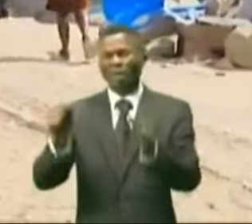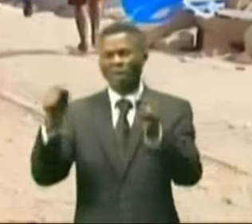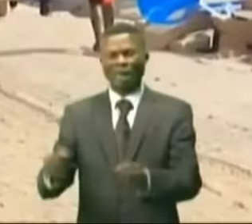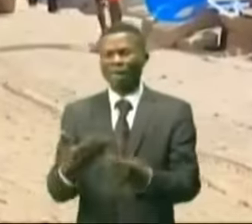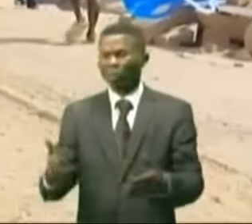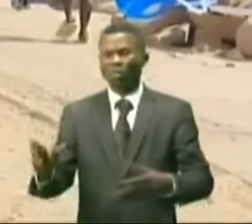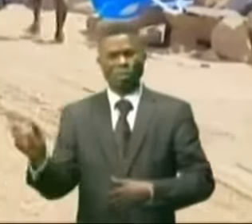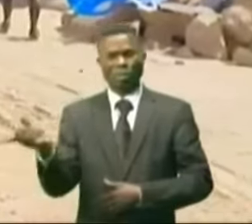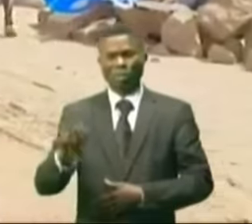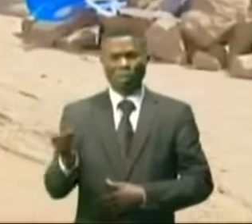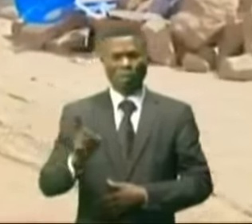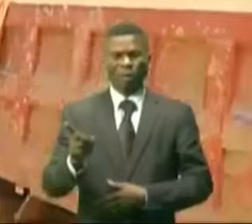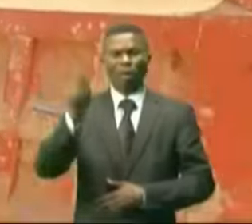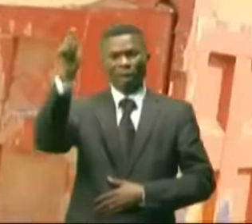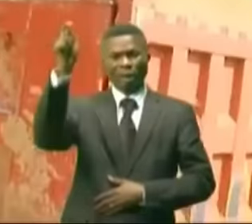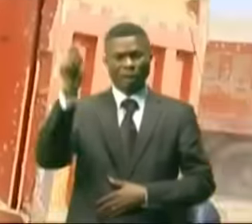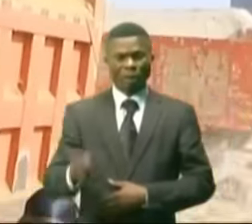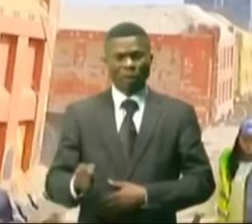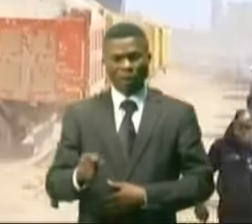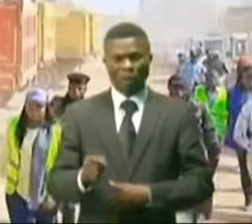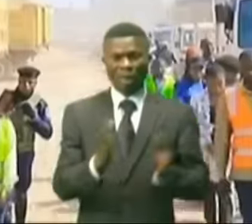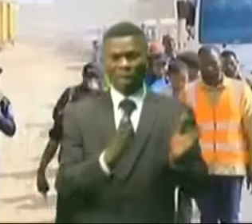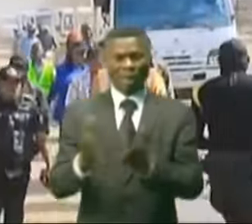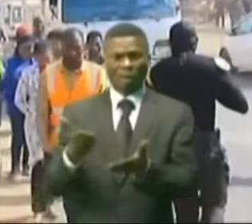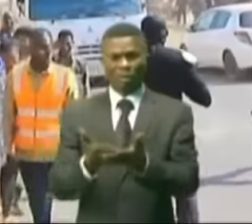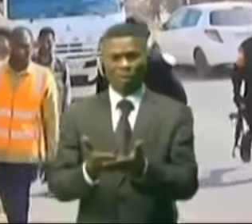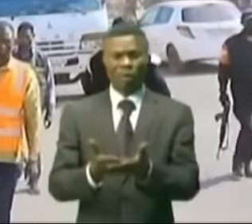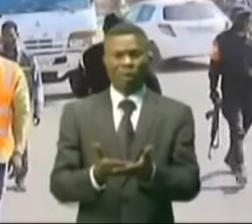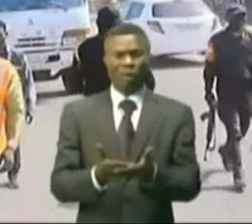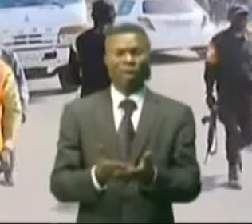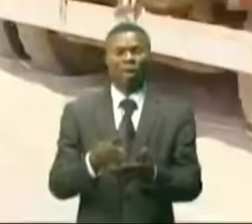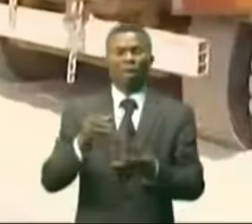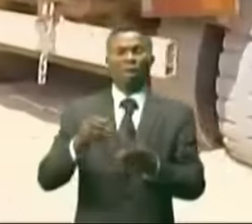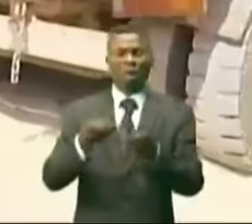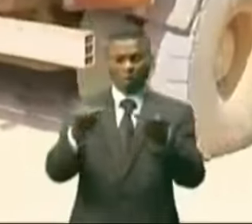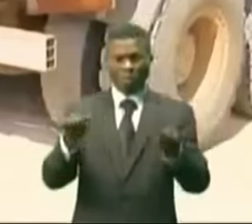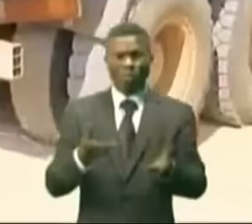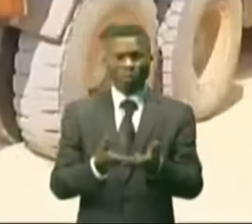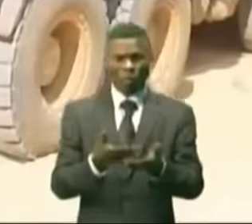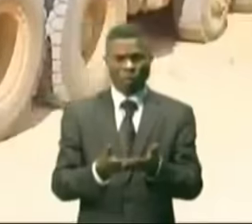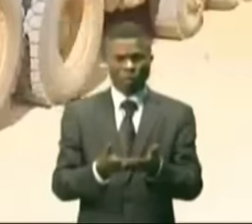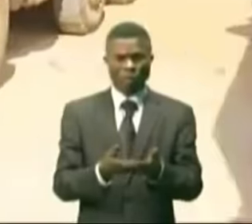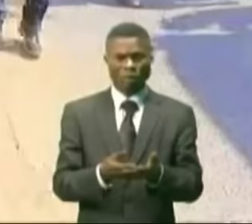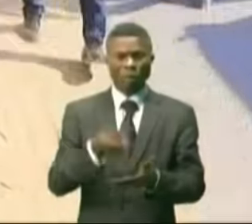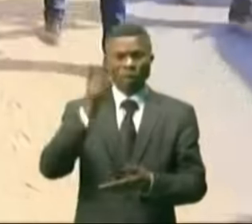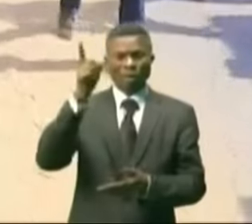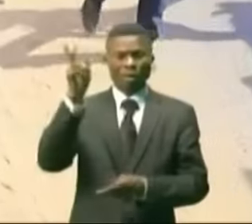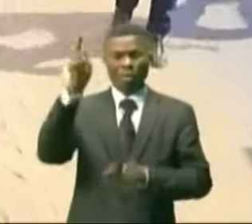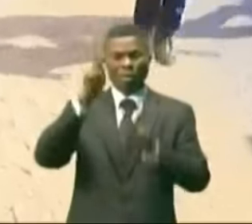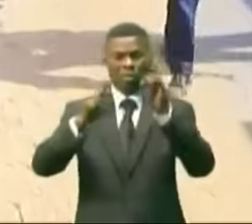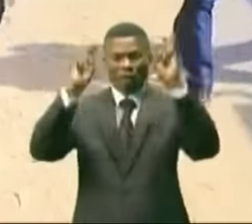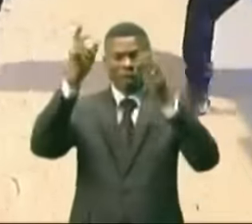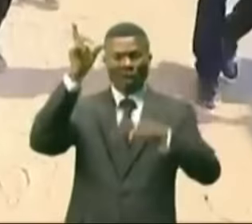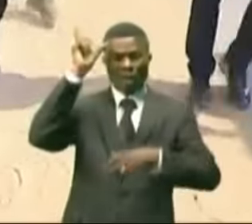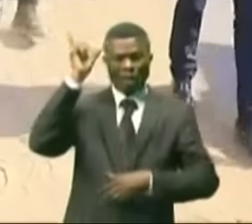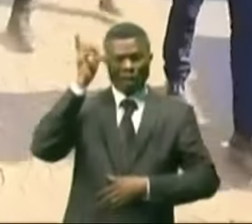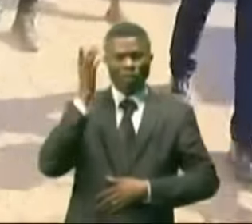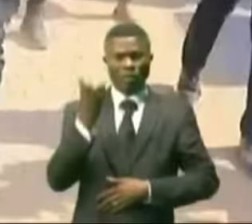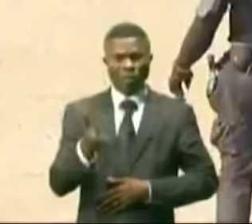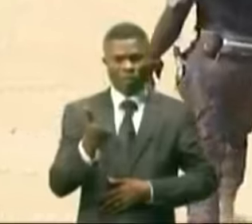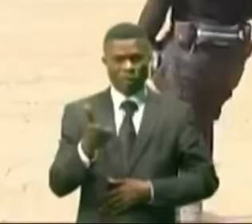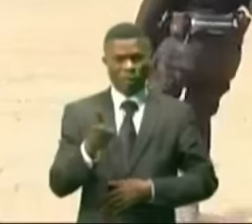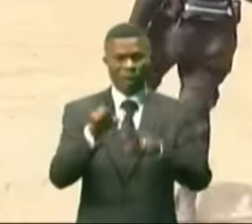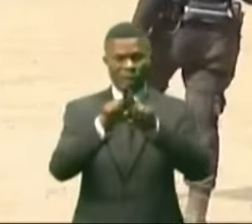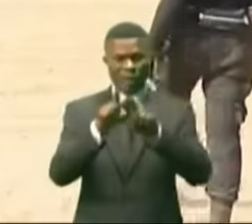dispositif militaire qui a érigé un quartier général à cet endroit, la première citoyenne de la ville de Lubumbashi a